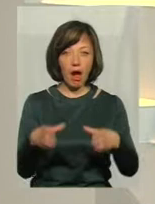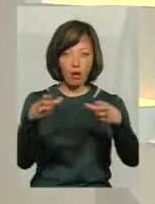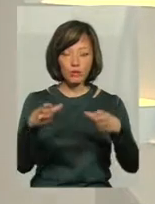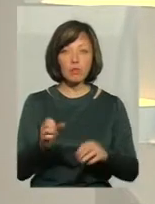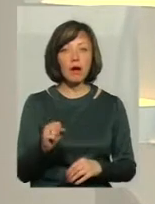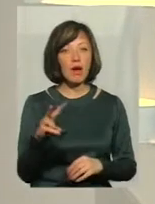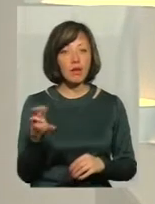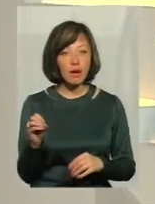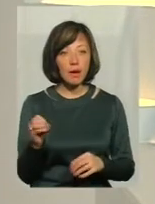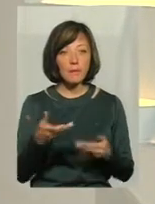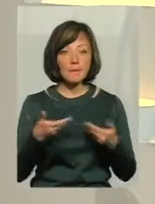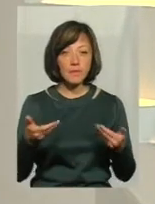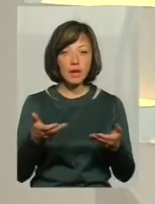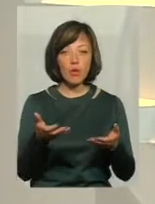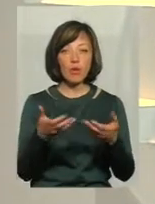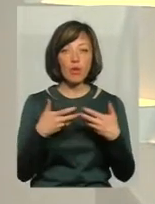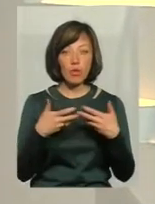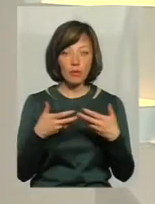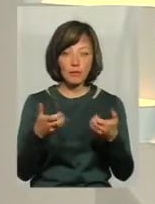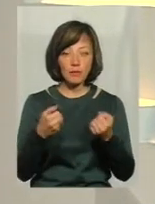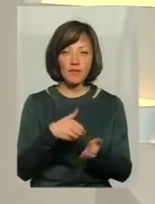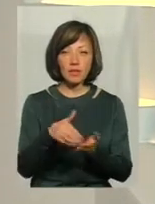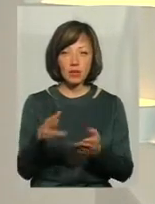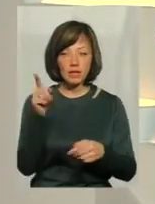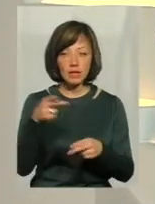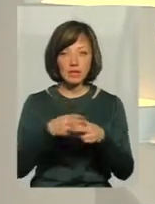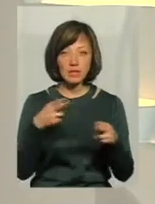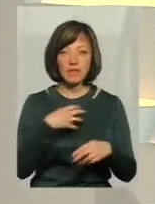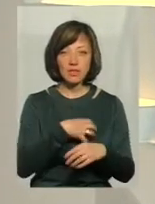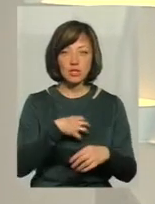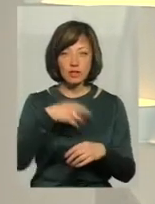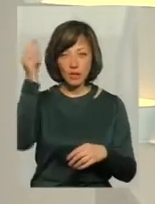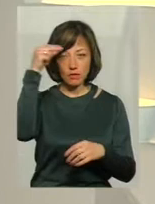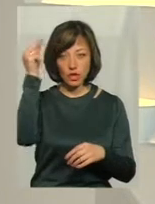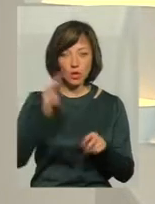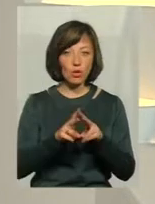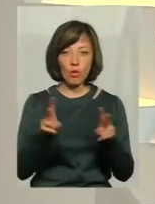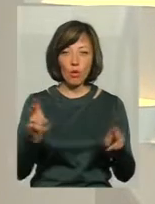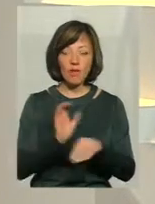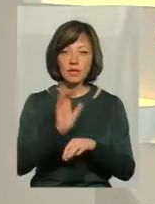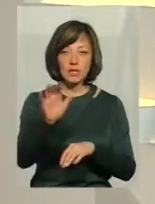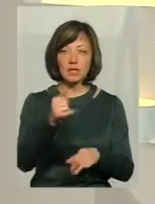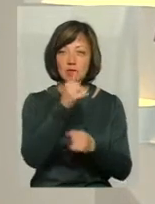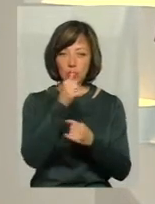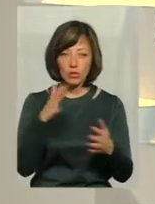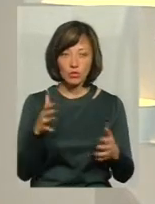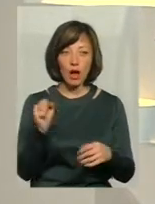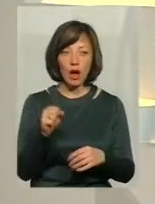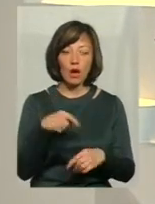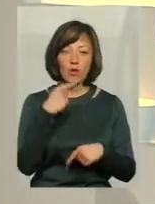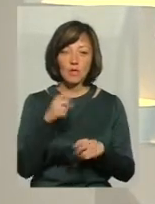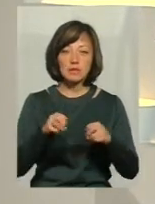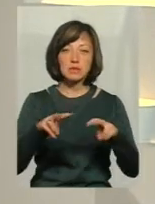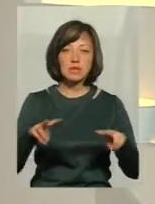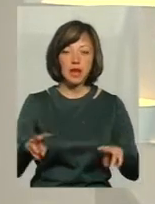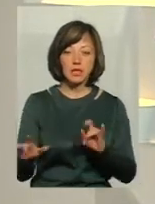Але ми отримали відмову, мовляв, на станції відбуваються важливі навчання і нікого відрядити не можуть. А йдеться про